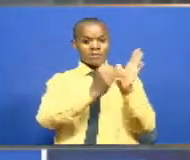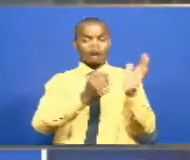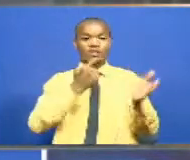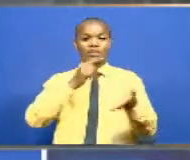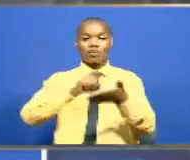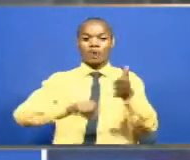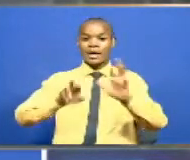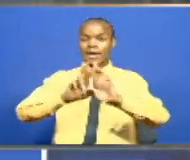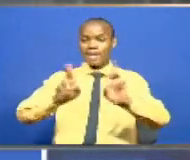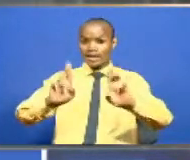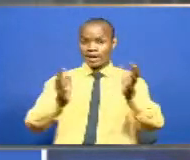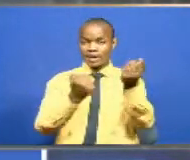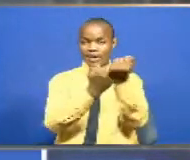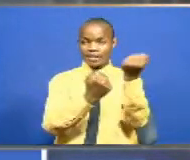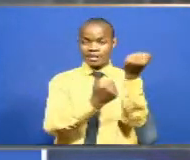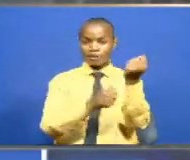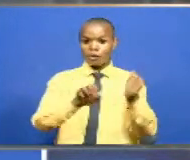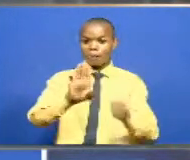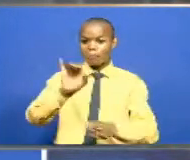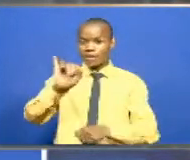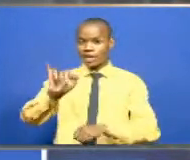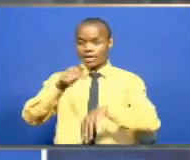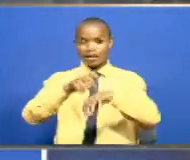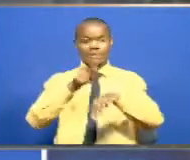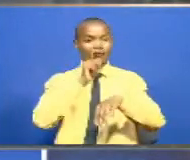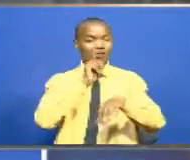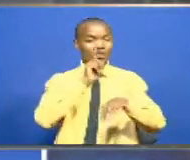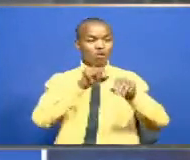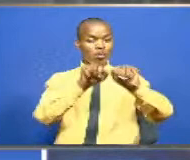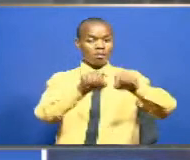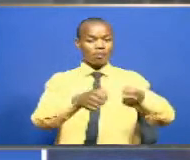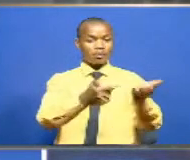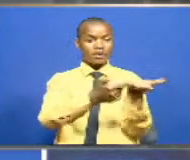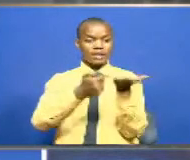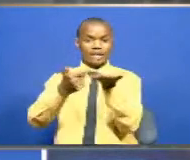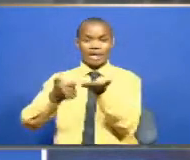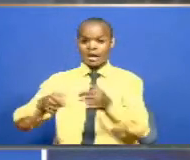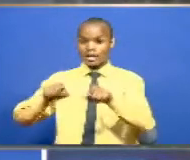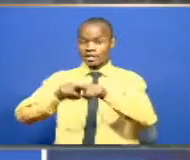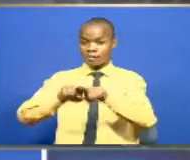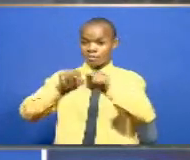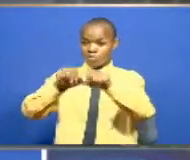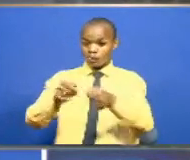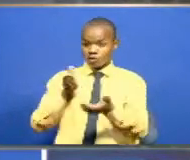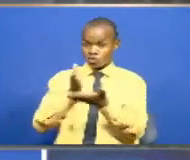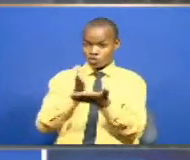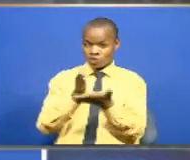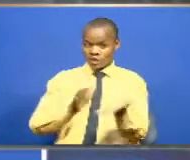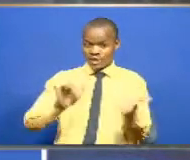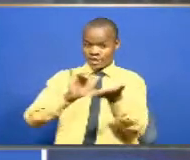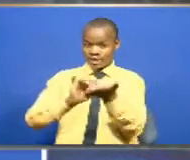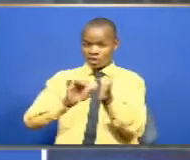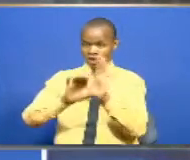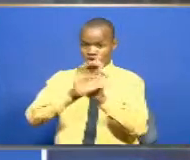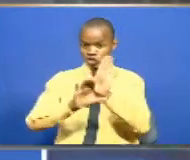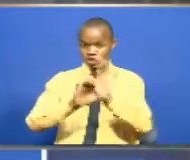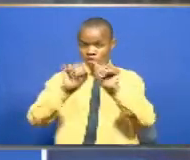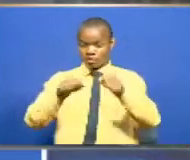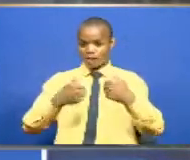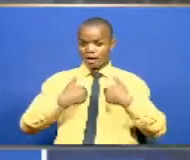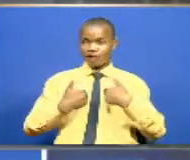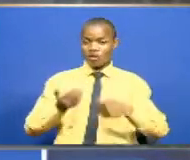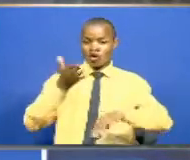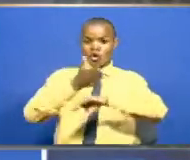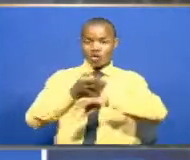mswada huo utakapowasilishwa kesho, na hivyo kuongeza uwezekano kwamba hitaji la kikatiba la kuwa na kaunti zaidi